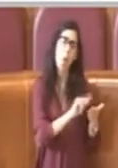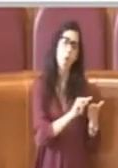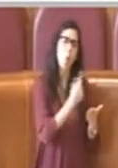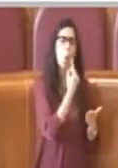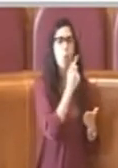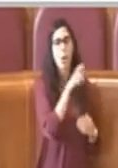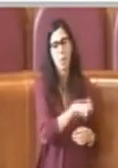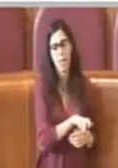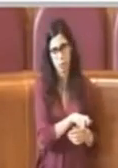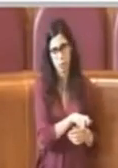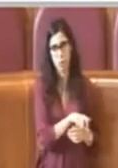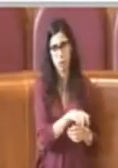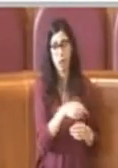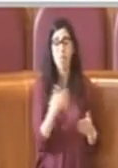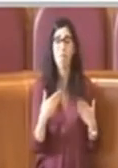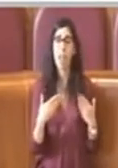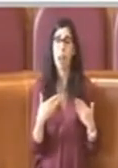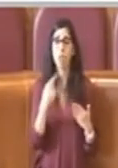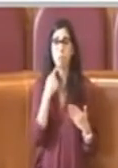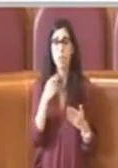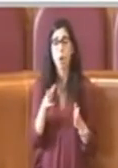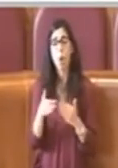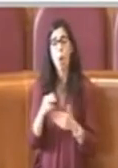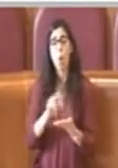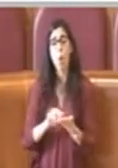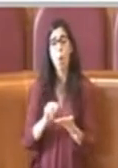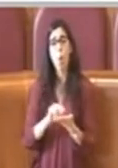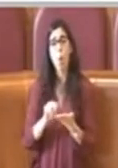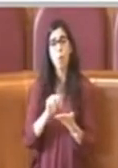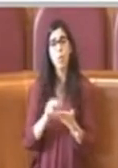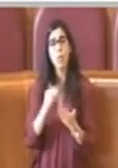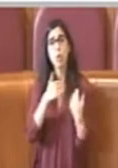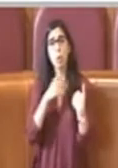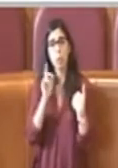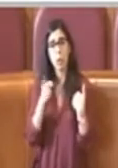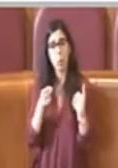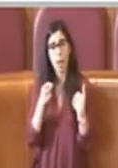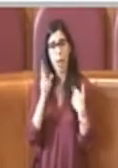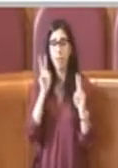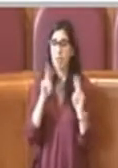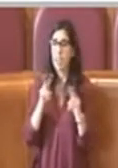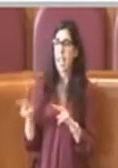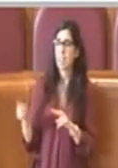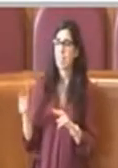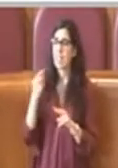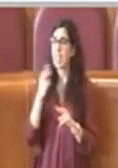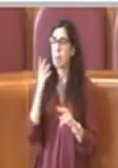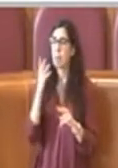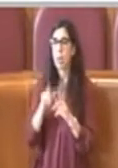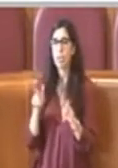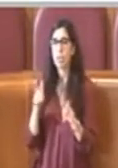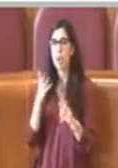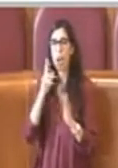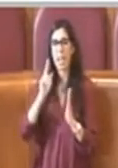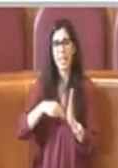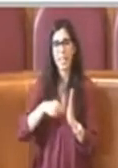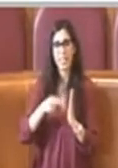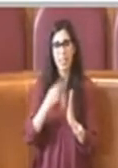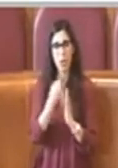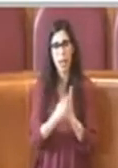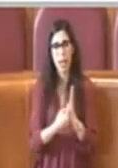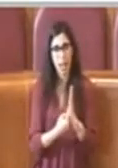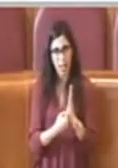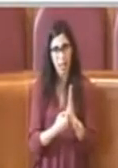ufficio? Sicuramente nella verifica delle adesioni, delle adesioni degli iscritti,